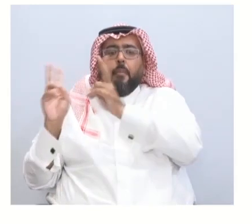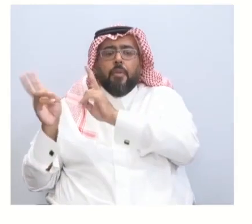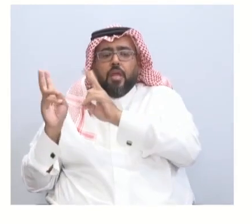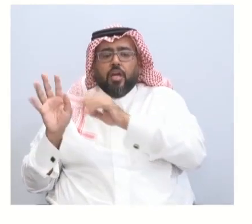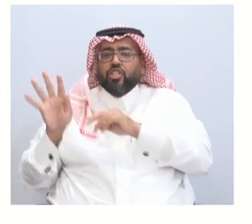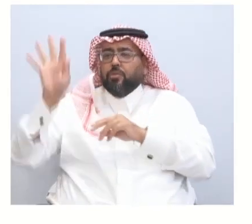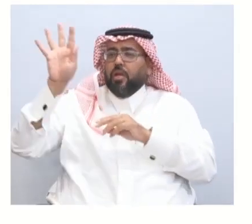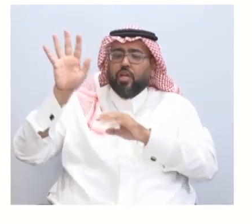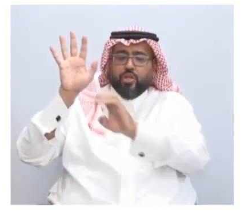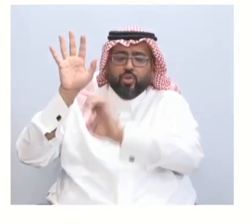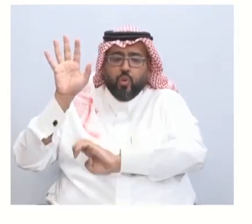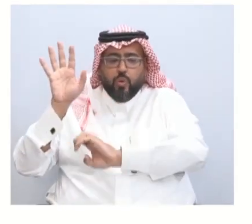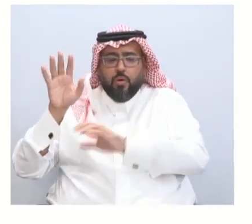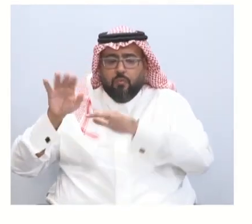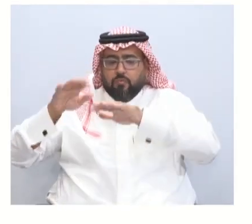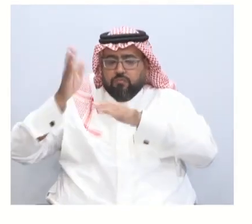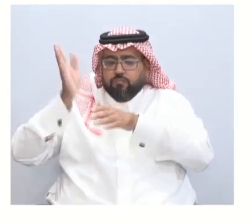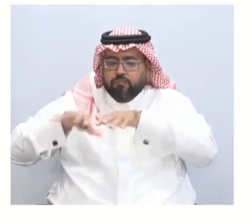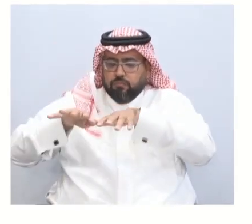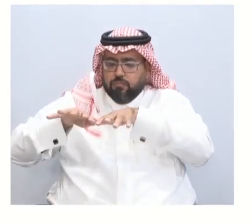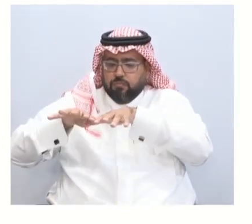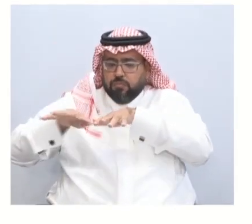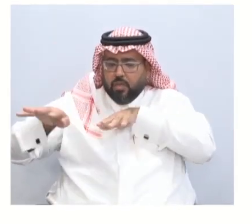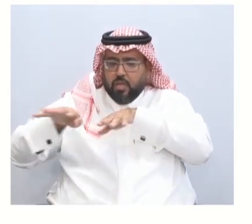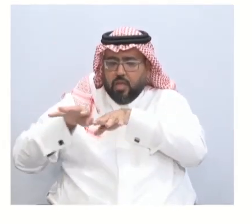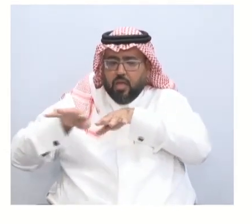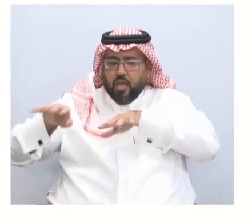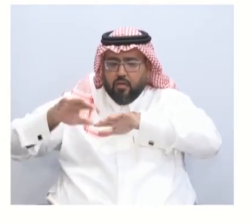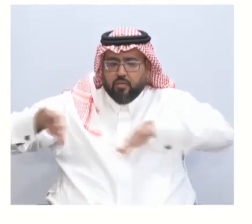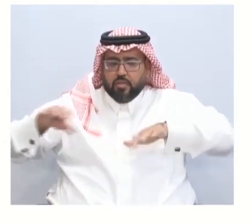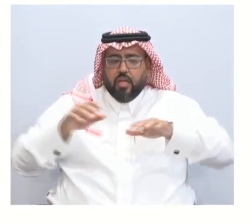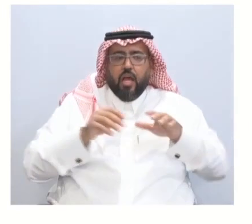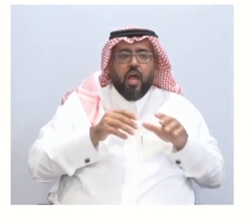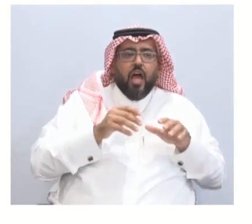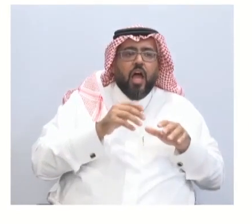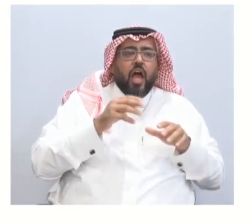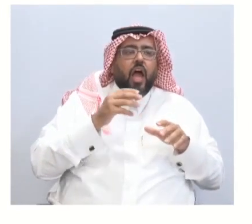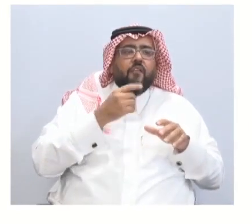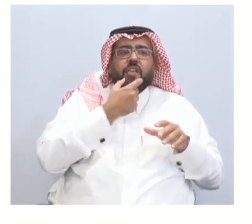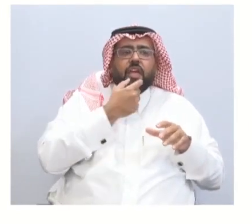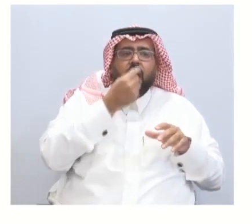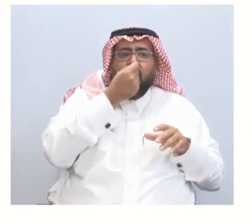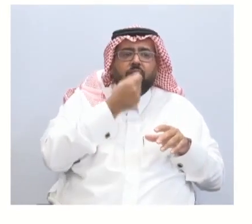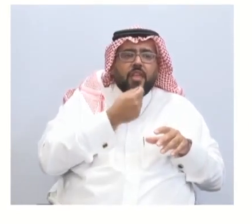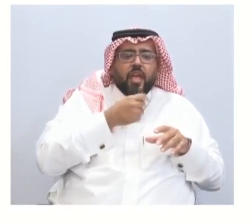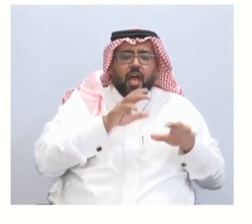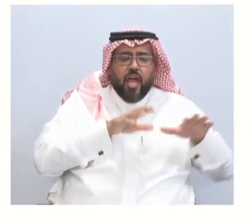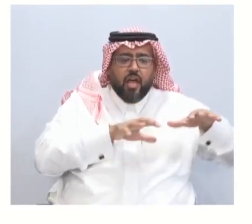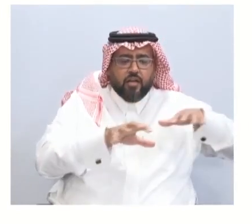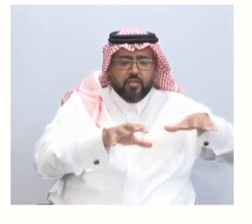الشماليه والجنوبيه قد انفصلتا عن قارتي اوروبا وافريقيا وذلك بسبب الزلازل